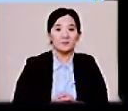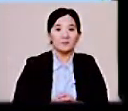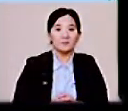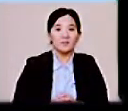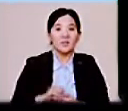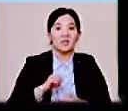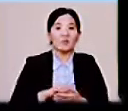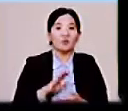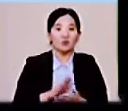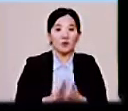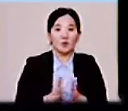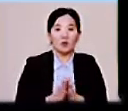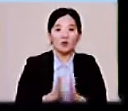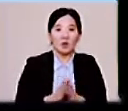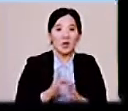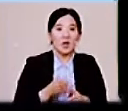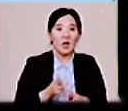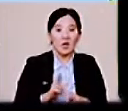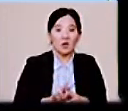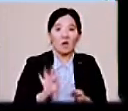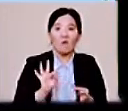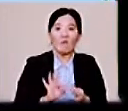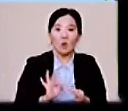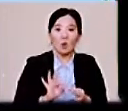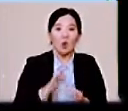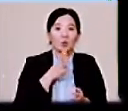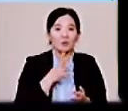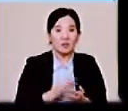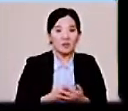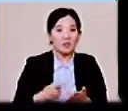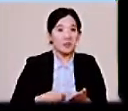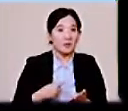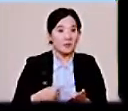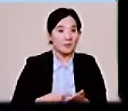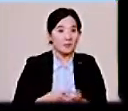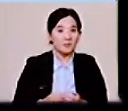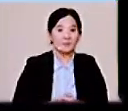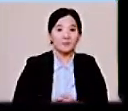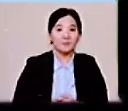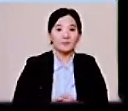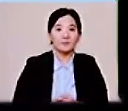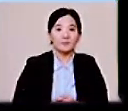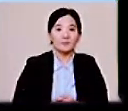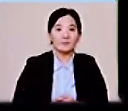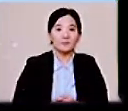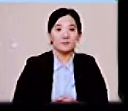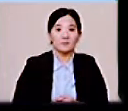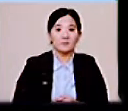Запишите, пожалуйста, данную формулу, ребят, у себя в тетради.